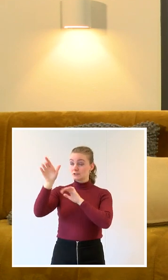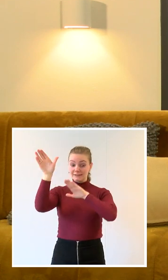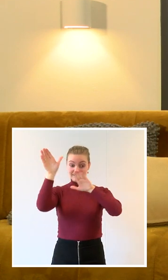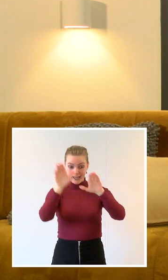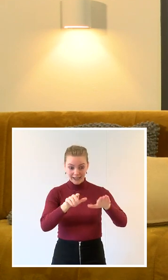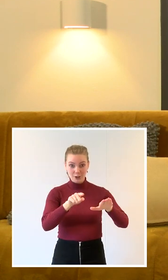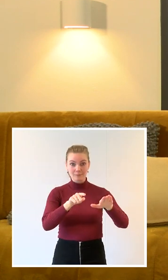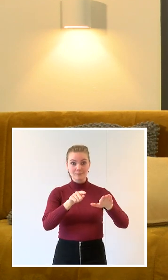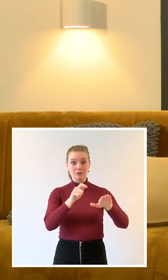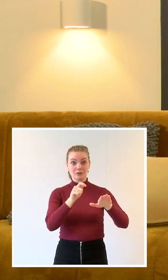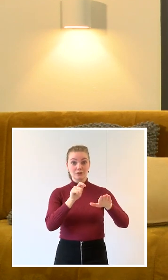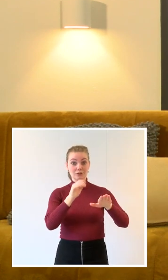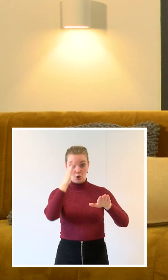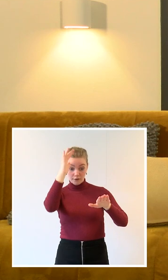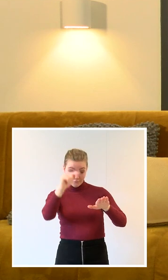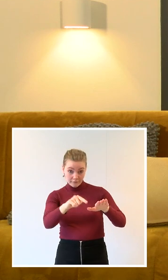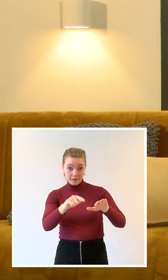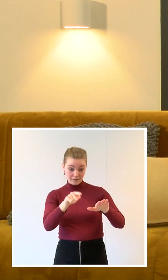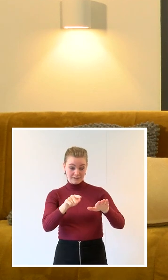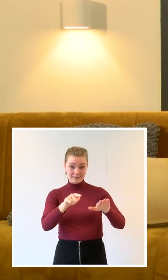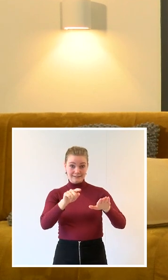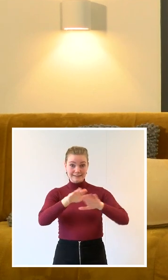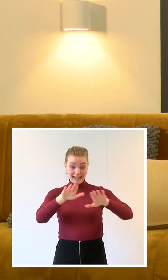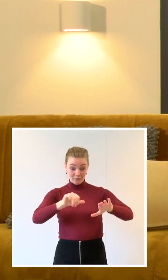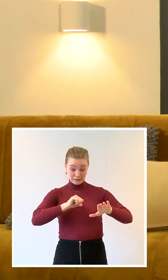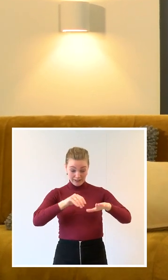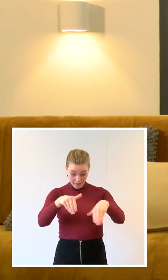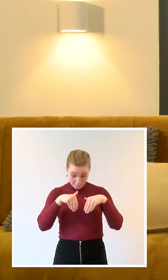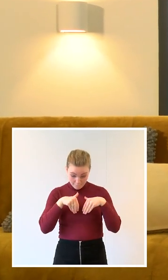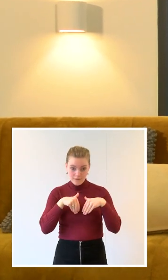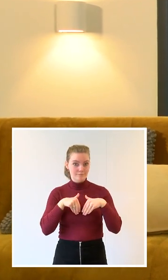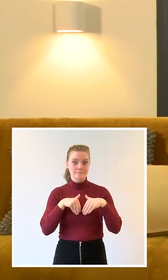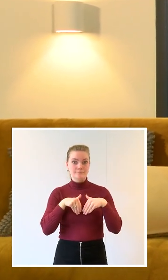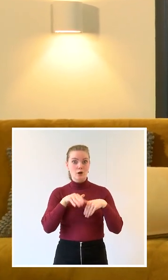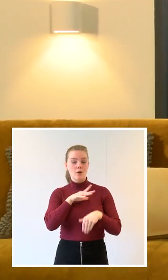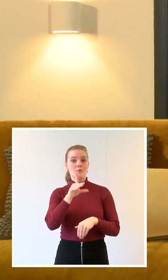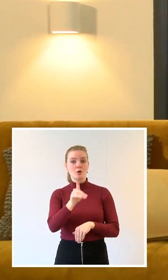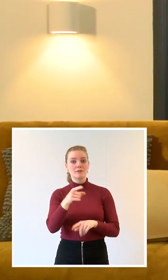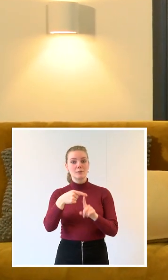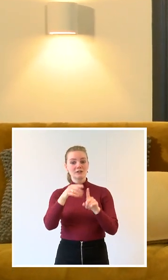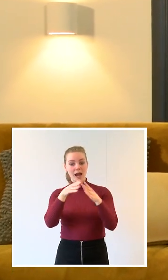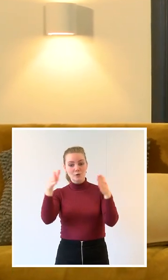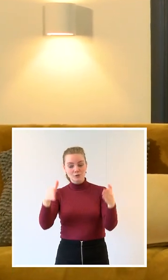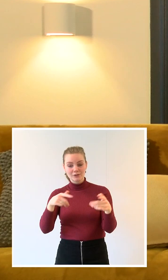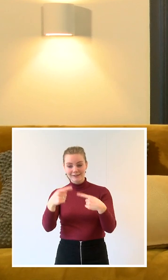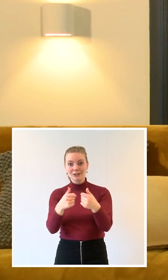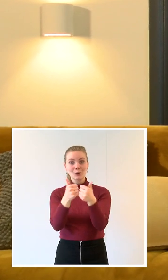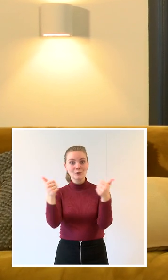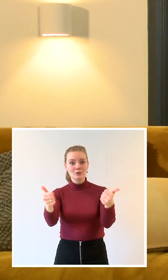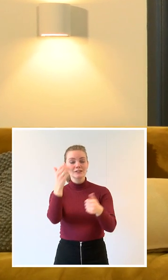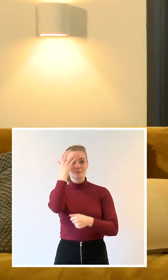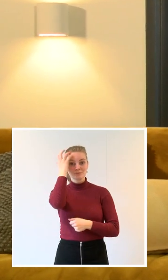Jozef, maar vervolgens gaat het ook goed met Potifar en zijn huis. En uiteindelijk gaat het ook goed met